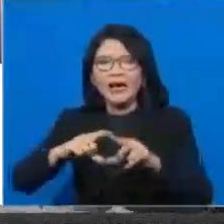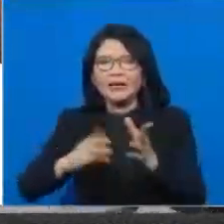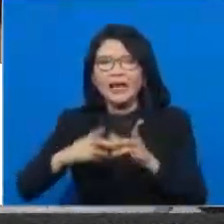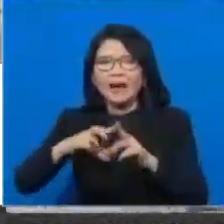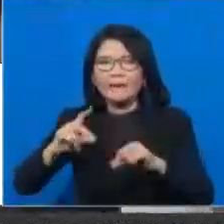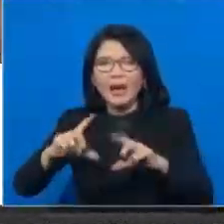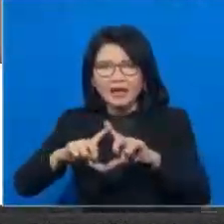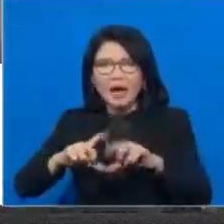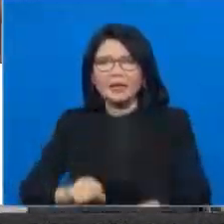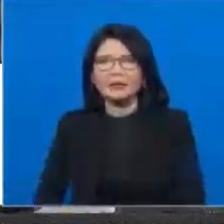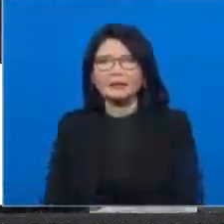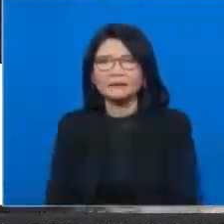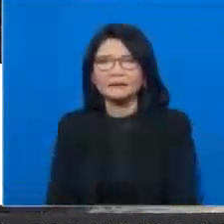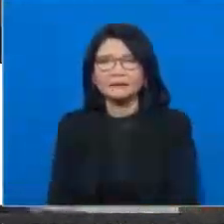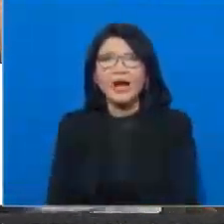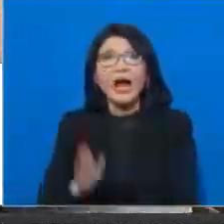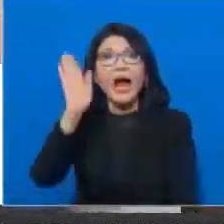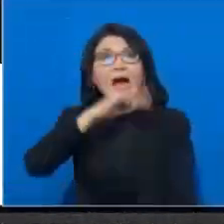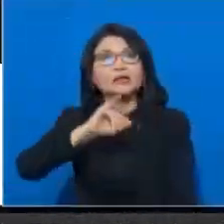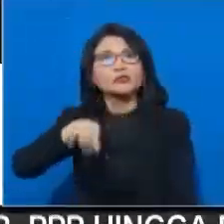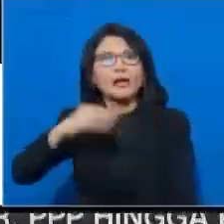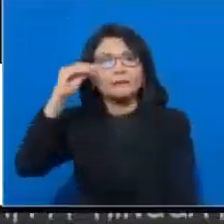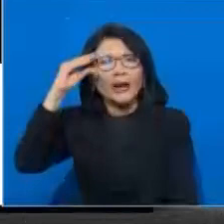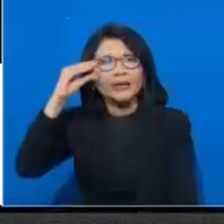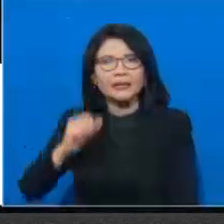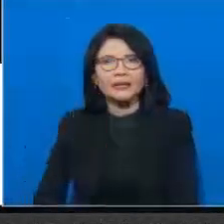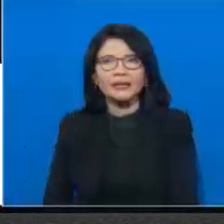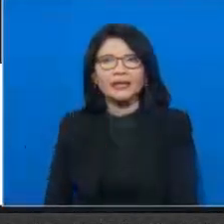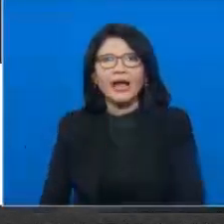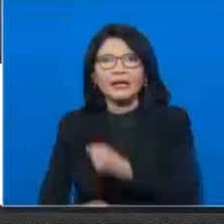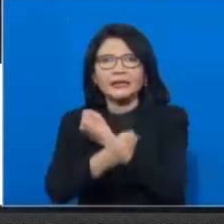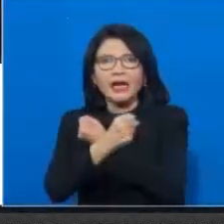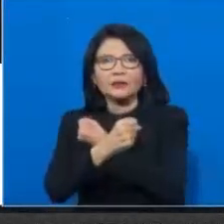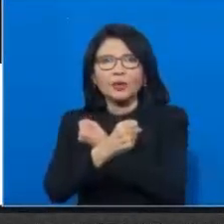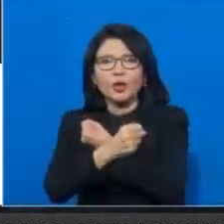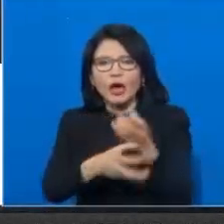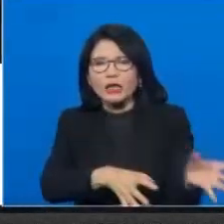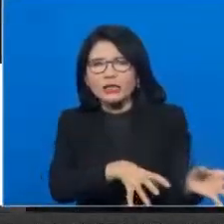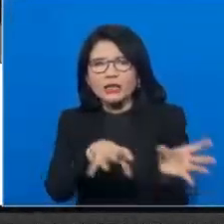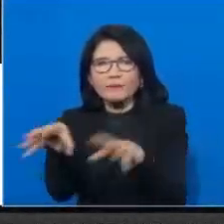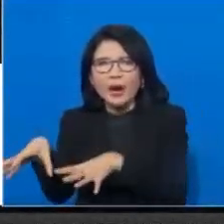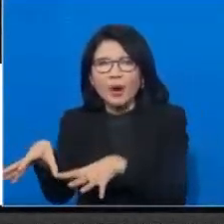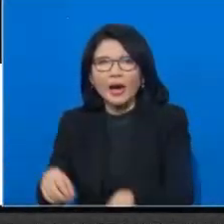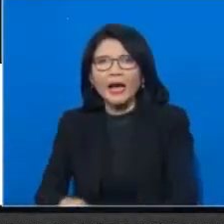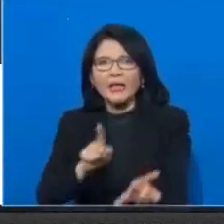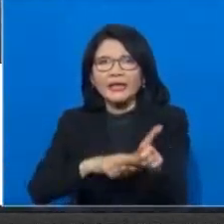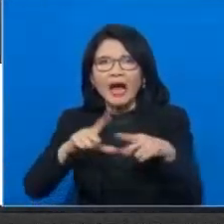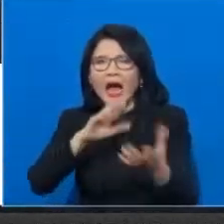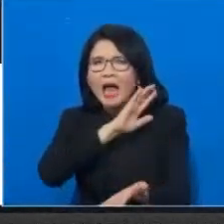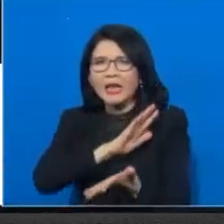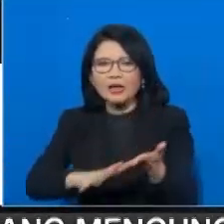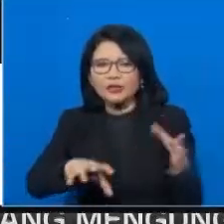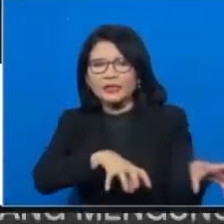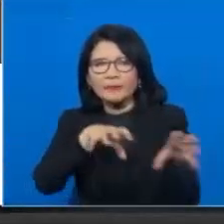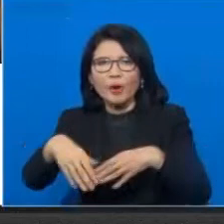Prabudityo atau Dante Jumat pagi. Dengan tangan terborgol dan giring ketat oleh petugas, YA langsung digelandang ke